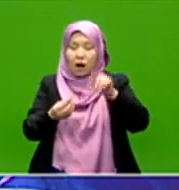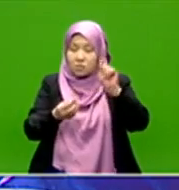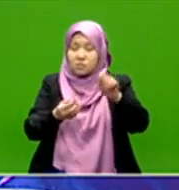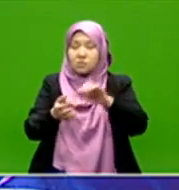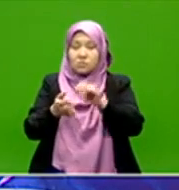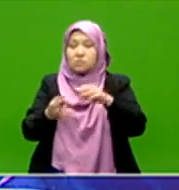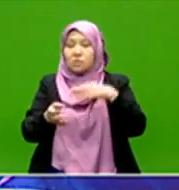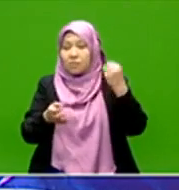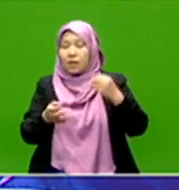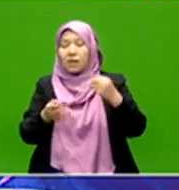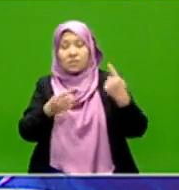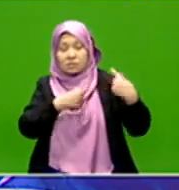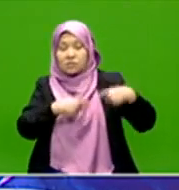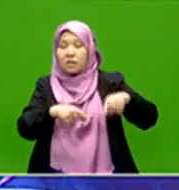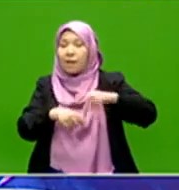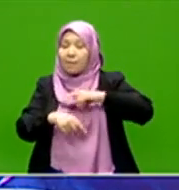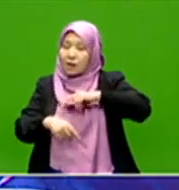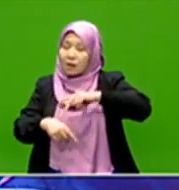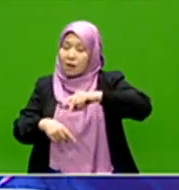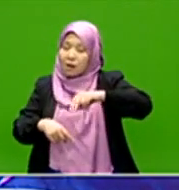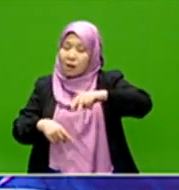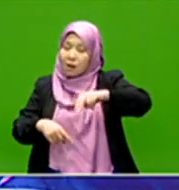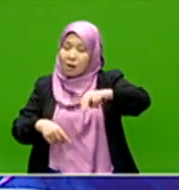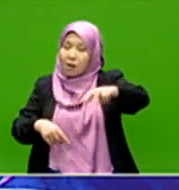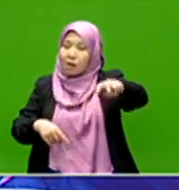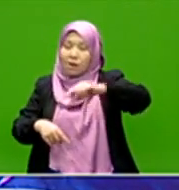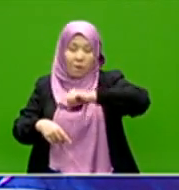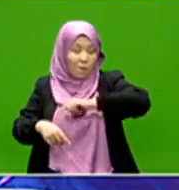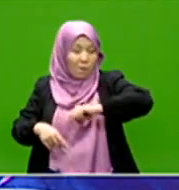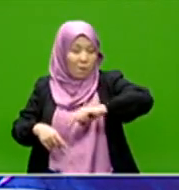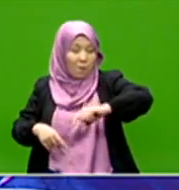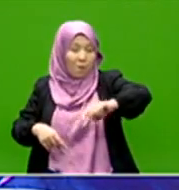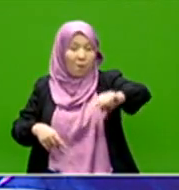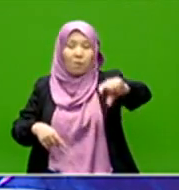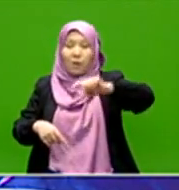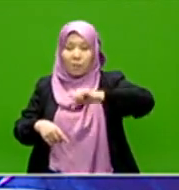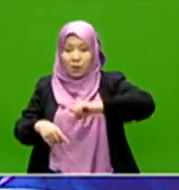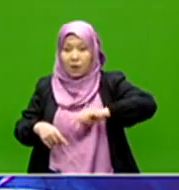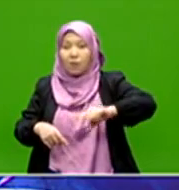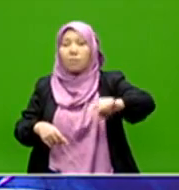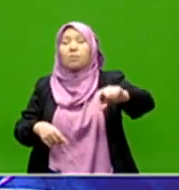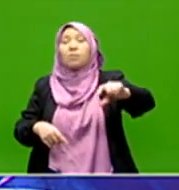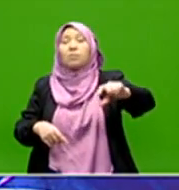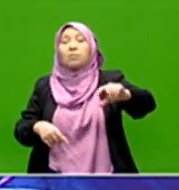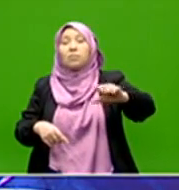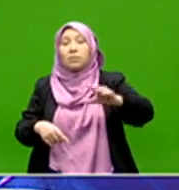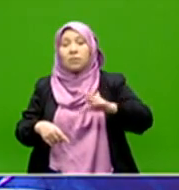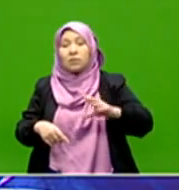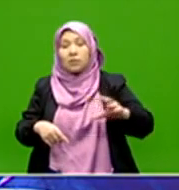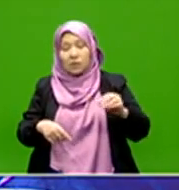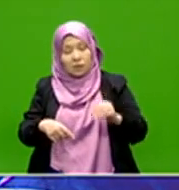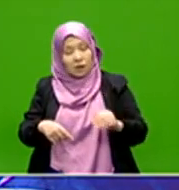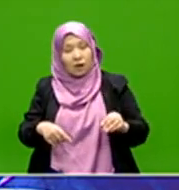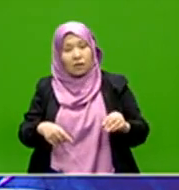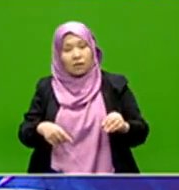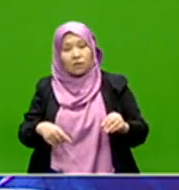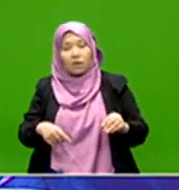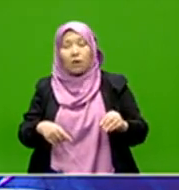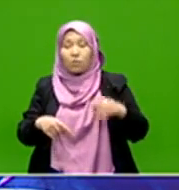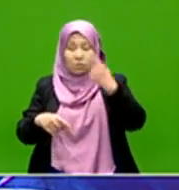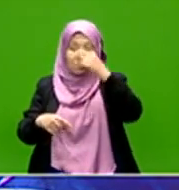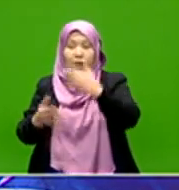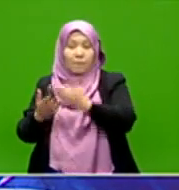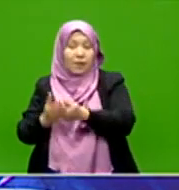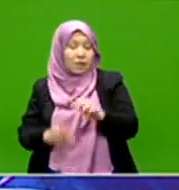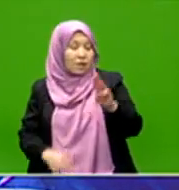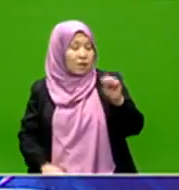di Muzdalifah sudah bergerak menuju daripada Arafah ke Muzdalifah untuk mabit dan sebagainya. Dah berada di Muzdalifah,